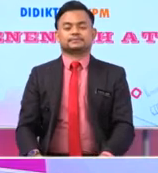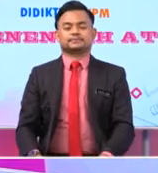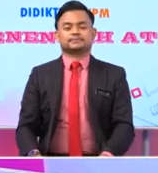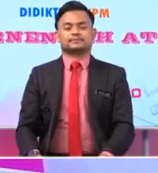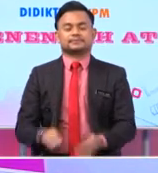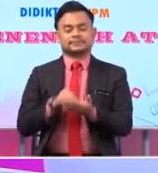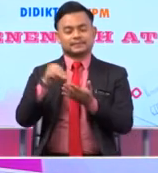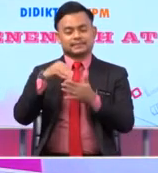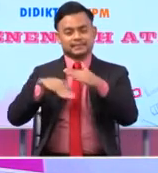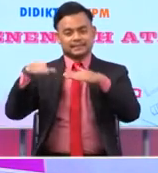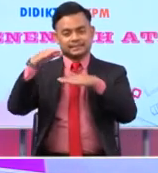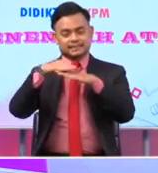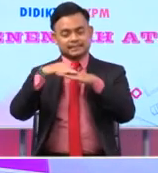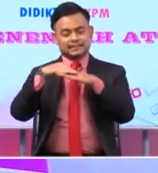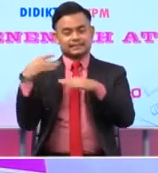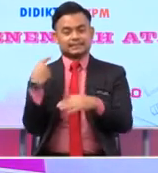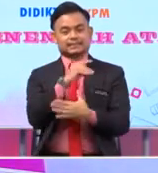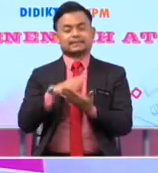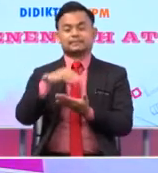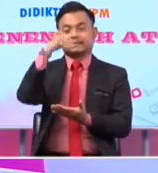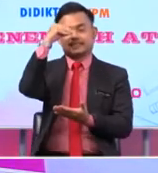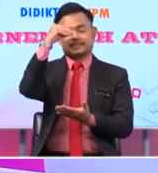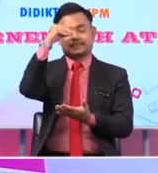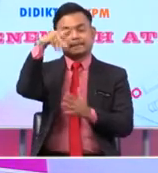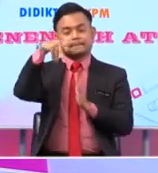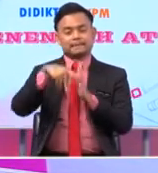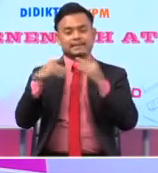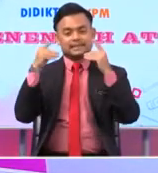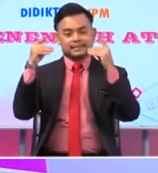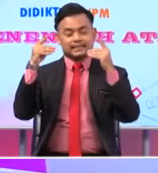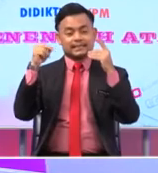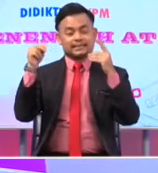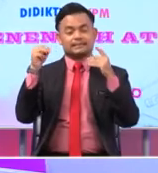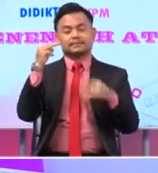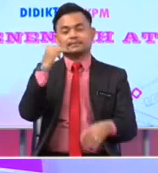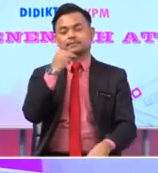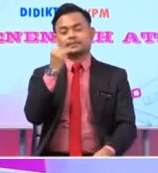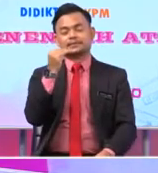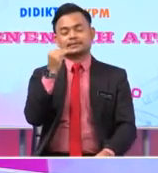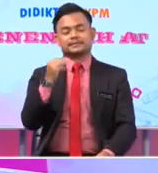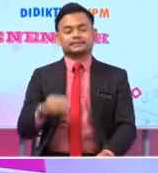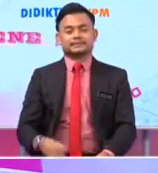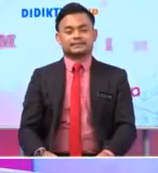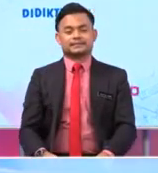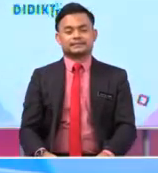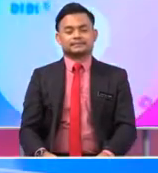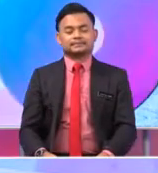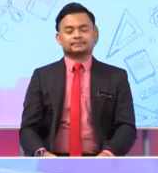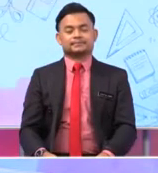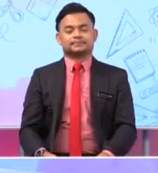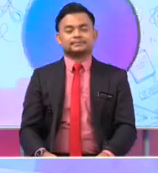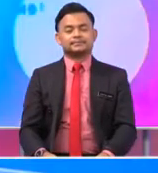kita belajar mata pelajaran pendidikan moral yaitu dengan tajuknya pribadi mungil hiasi diri